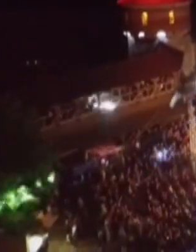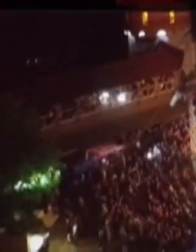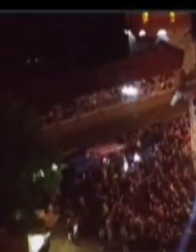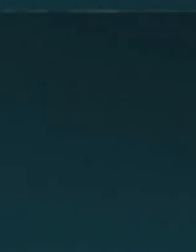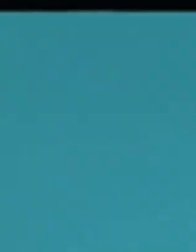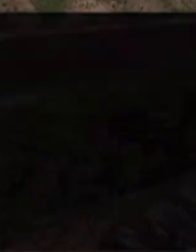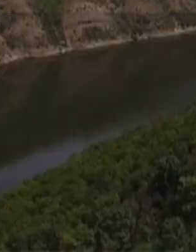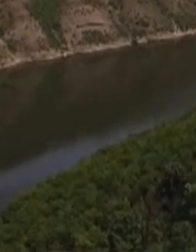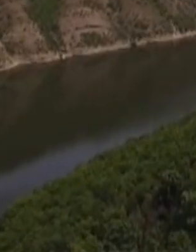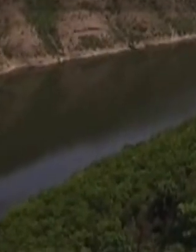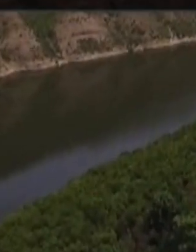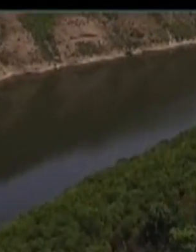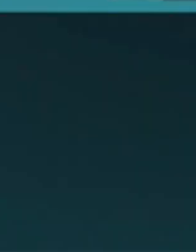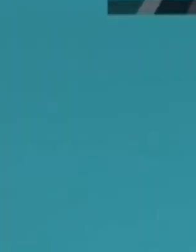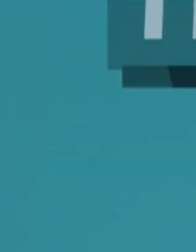Музика